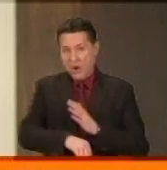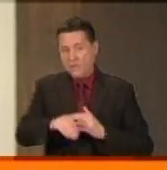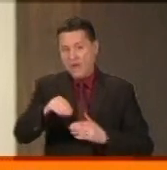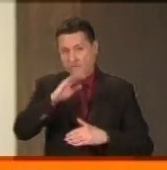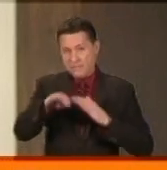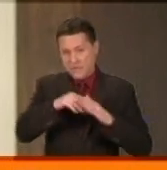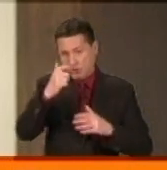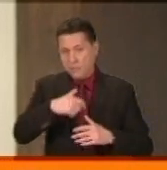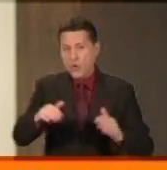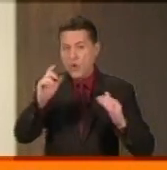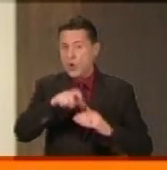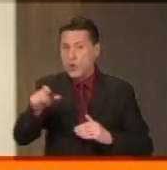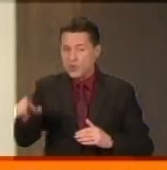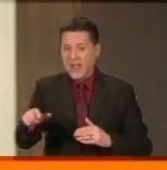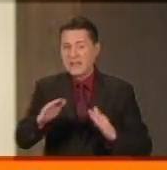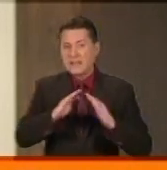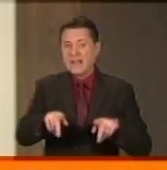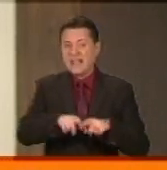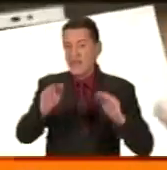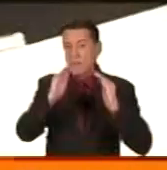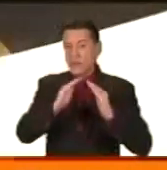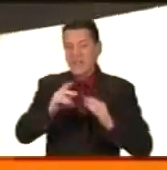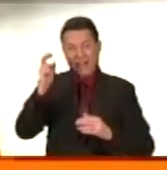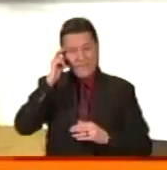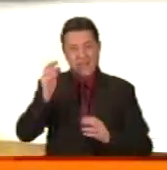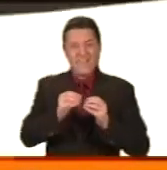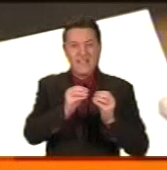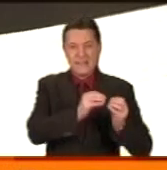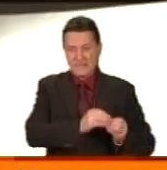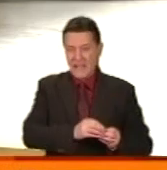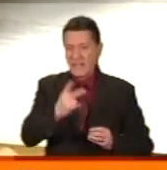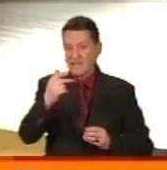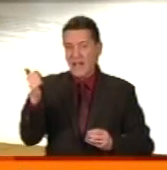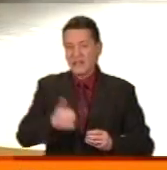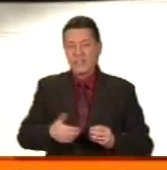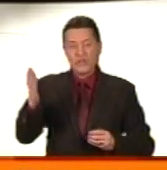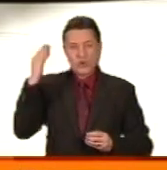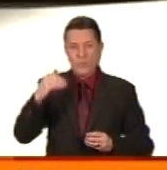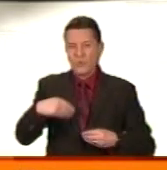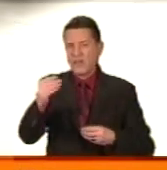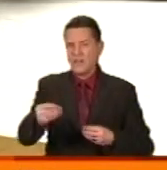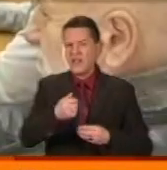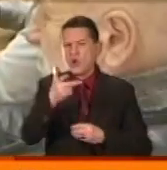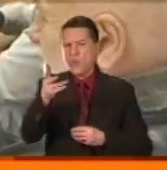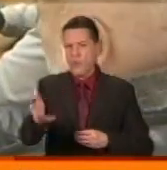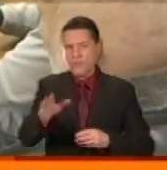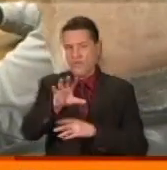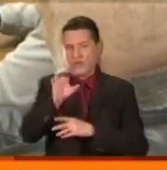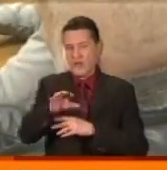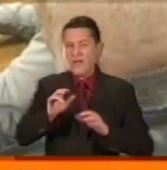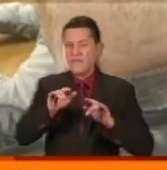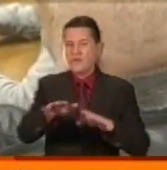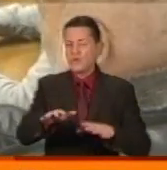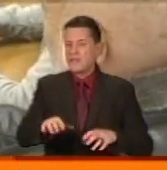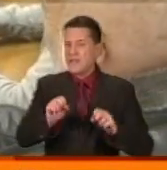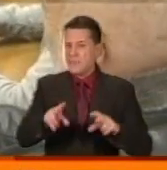людей і таких будинків в Києві десятки вони кажуть два тижні тому надали купу фотографій в будинку ведуть небезпечні